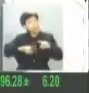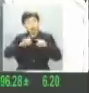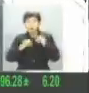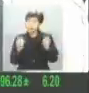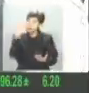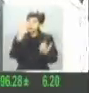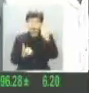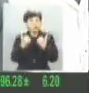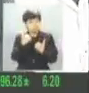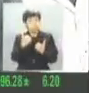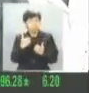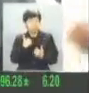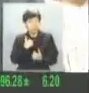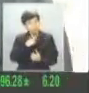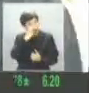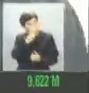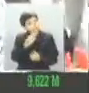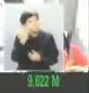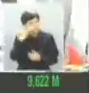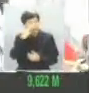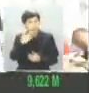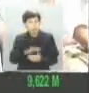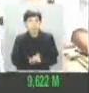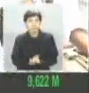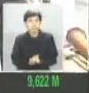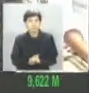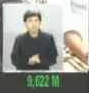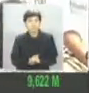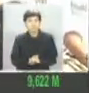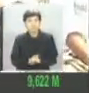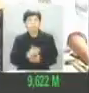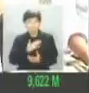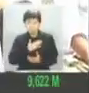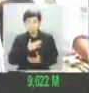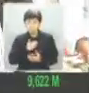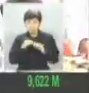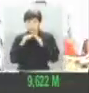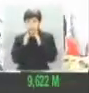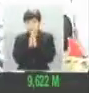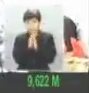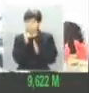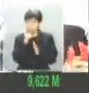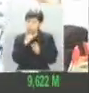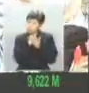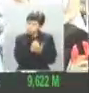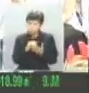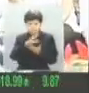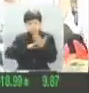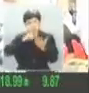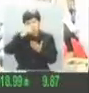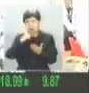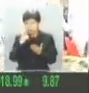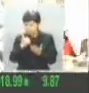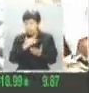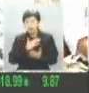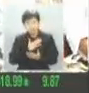เลยฮะเต็มก็เห็นแต่ตอนนั้นแหละคร ับ หลวงปู่เป็นพระปฏิบัติใช่ไหมคะแล้วก็หลวงปู่ก็คือช่วยเหลือชาตินะคะเรา